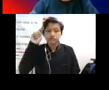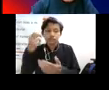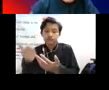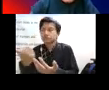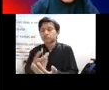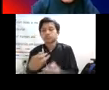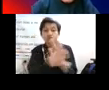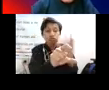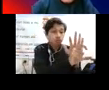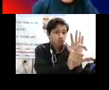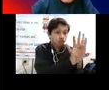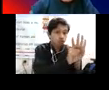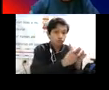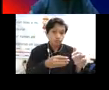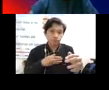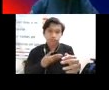skripsi